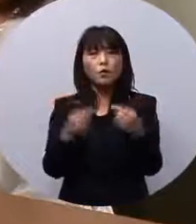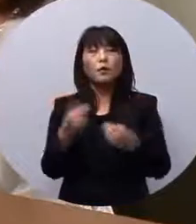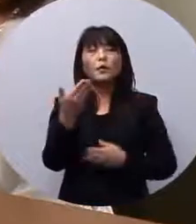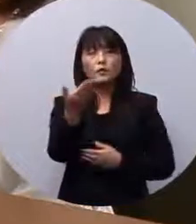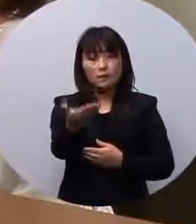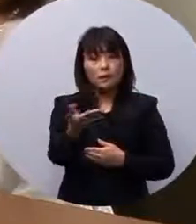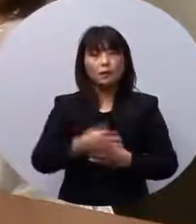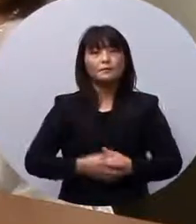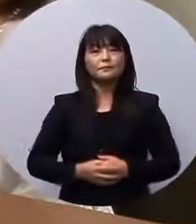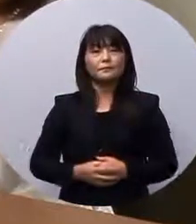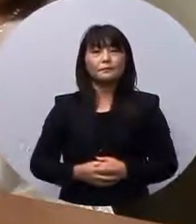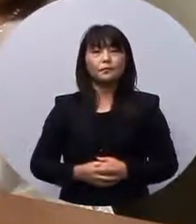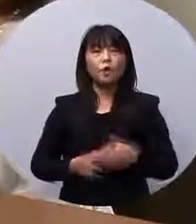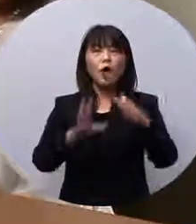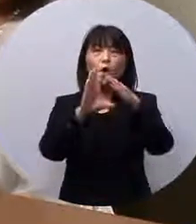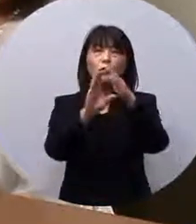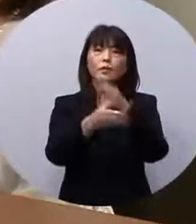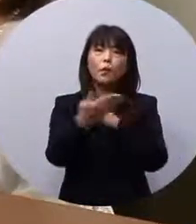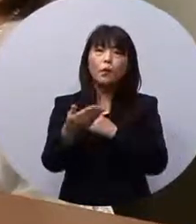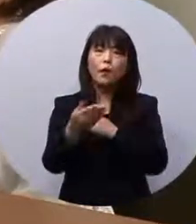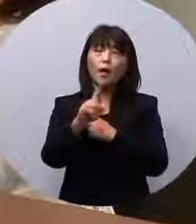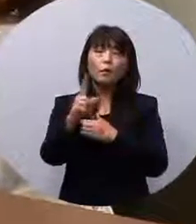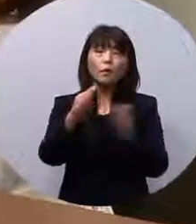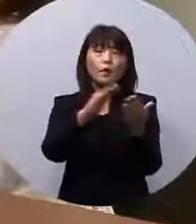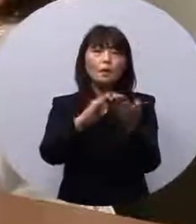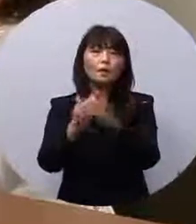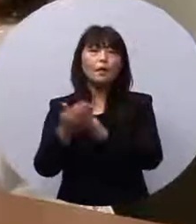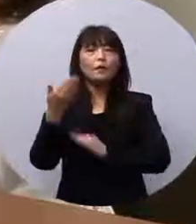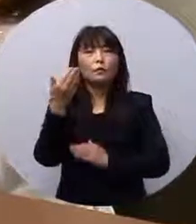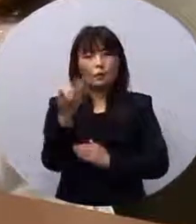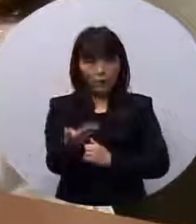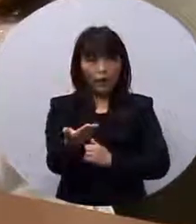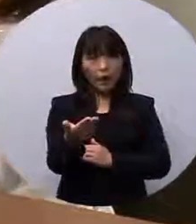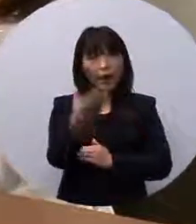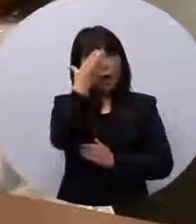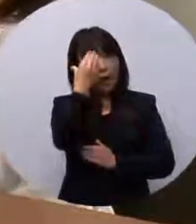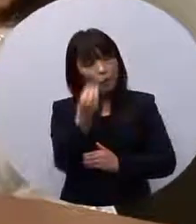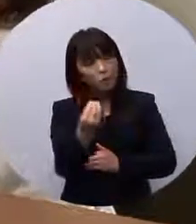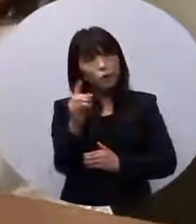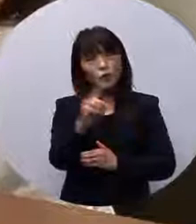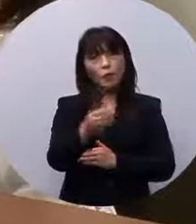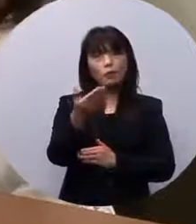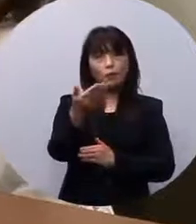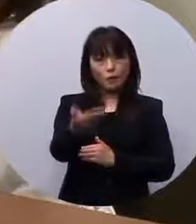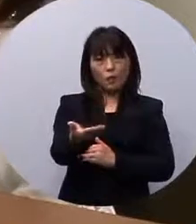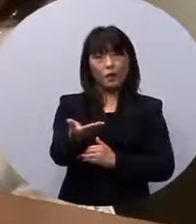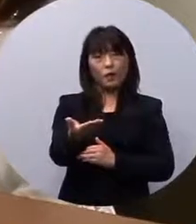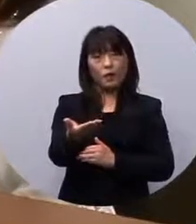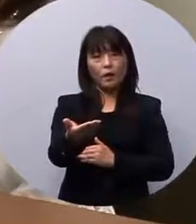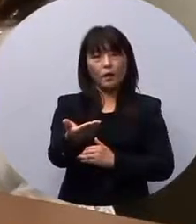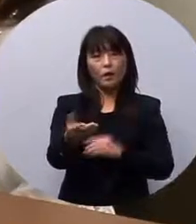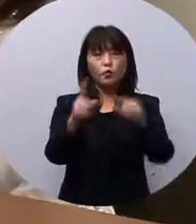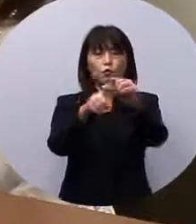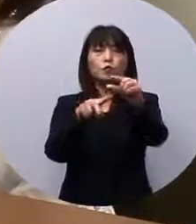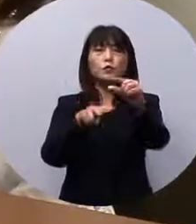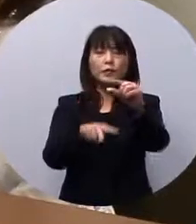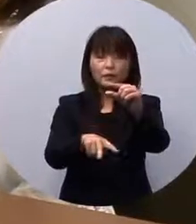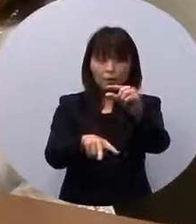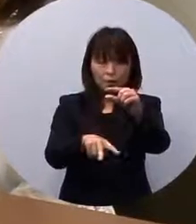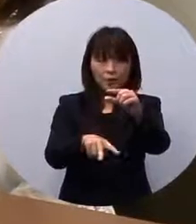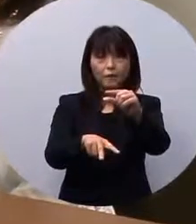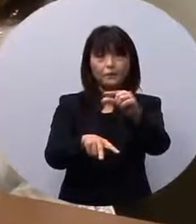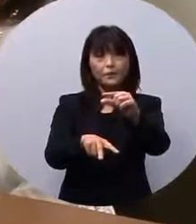ね、藤沢が、どんな町なのか、あとは藤沢の魅力って何なのかというところをですね、中心にいたしま